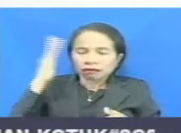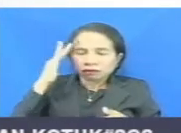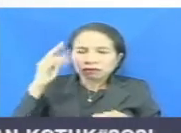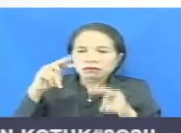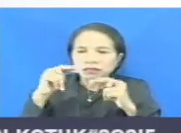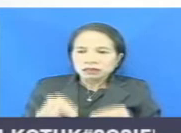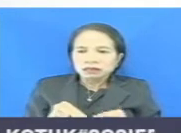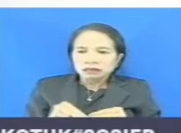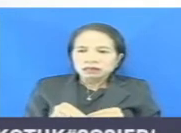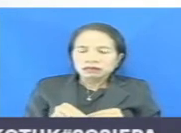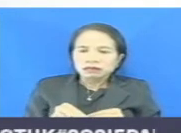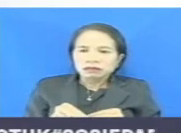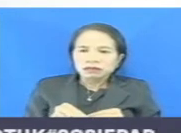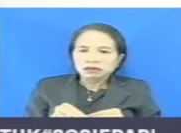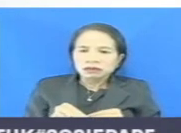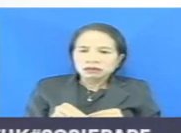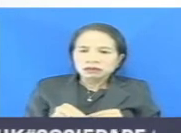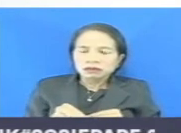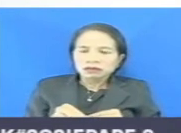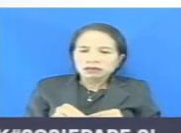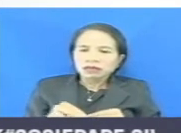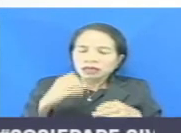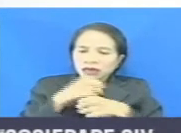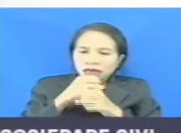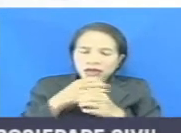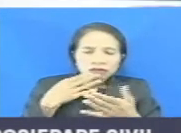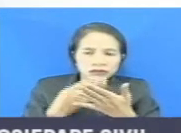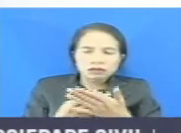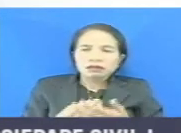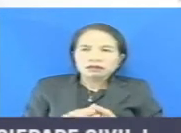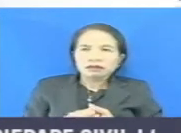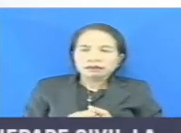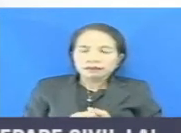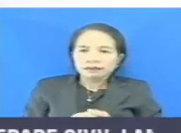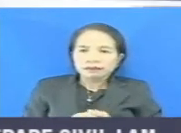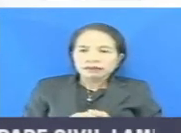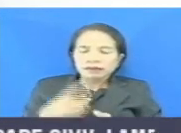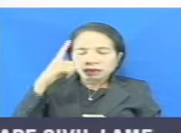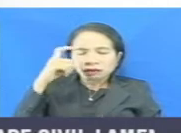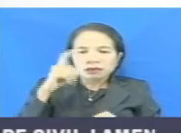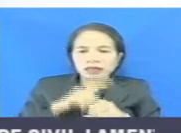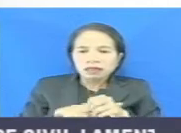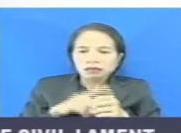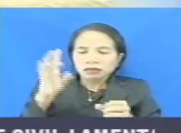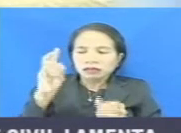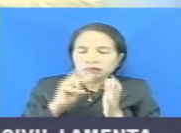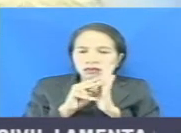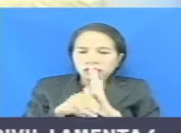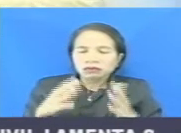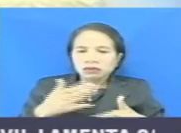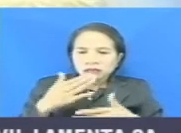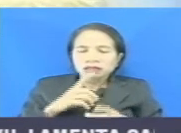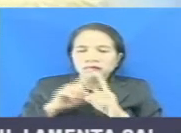mos conteúdo ne organiza di diak filafale. Diak, senhor, tamba kestan tempo, 7 minutos de interesante te atakolia,